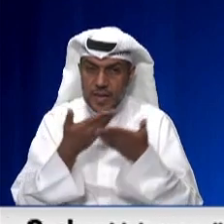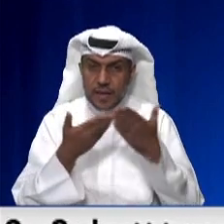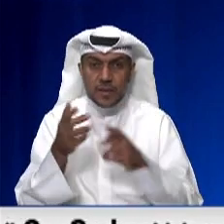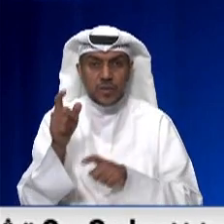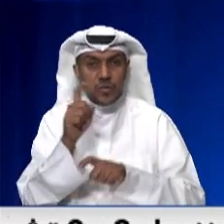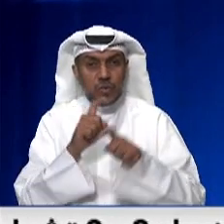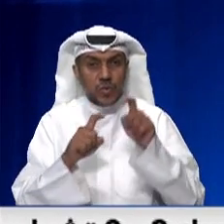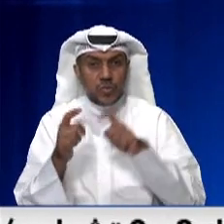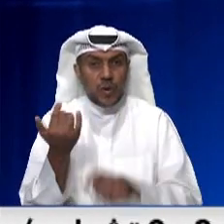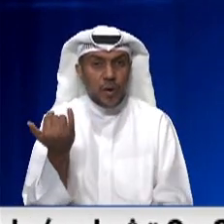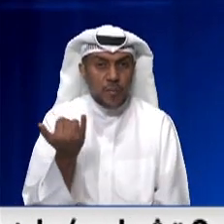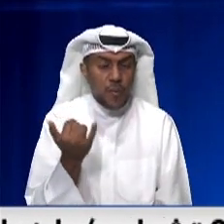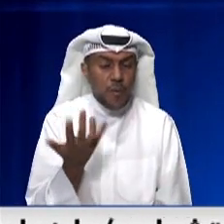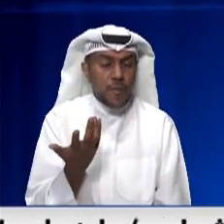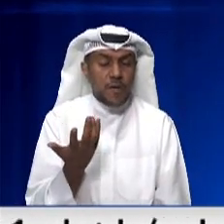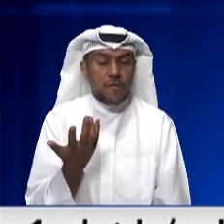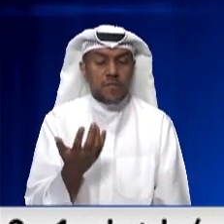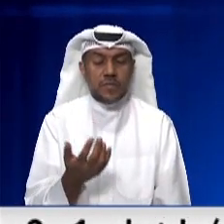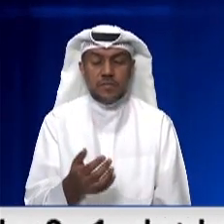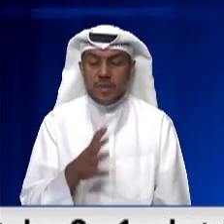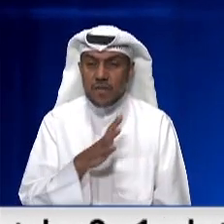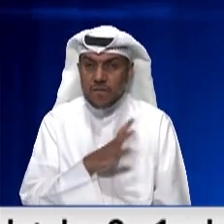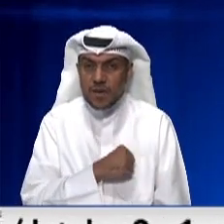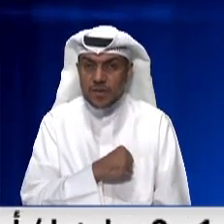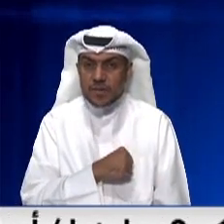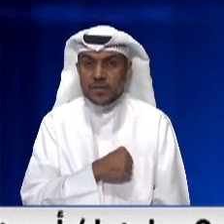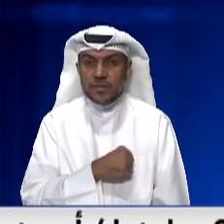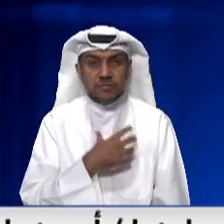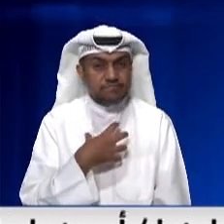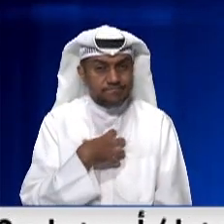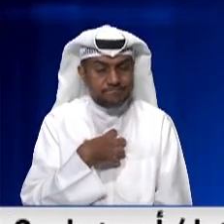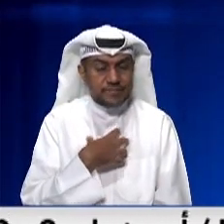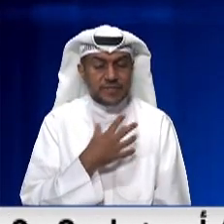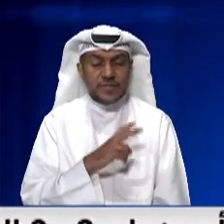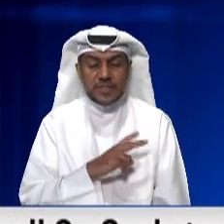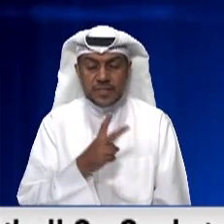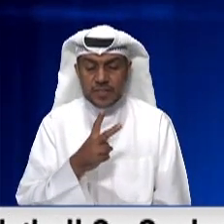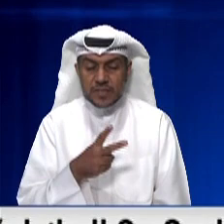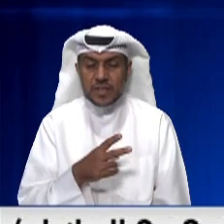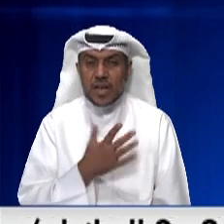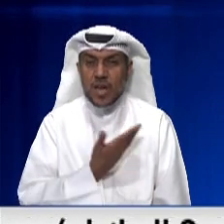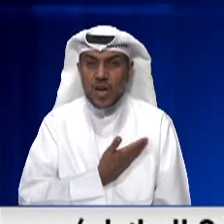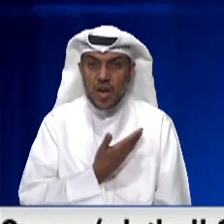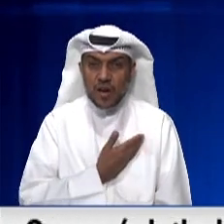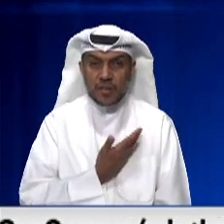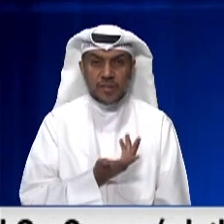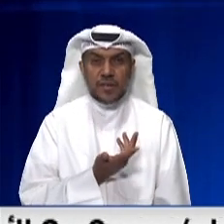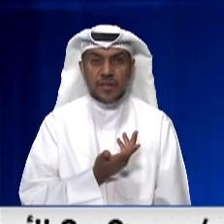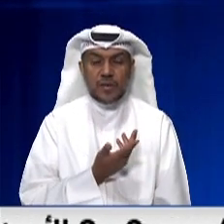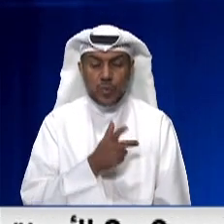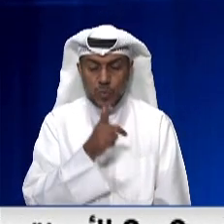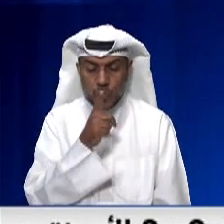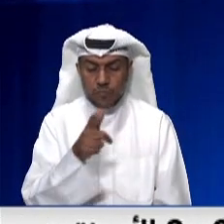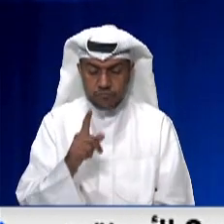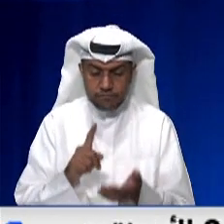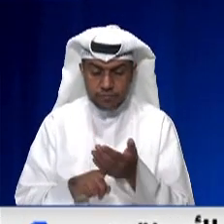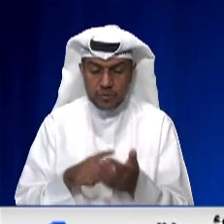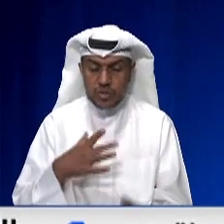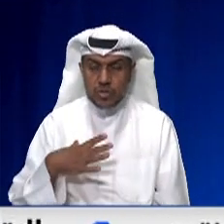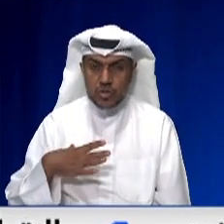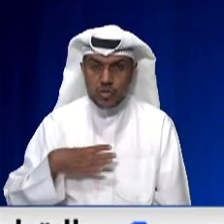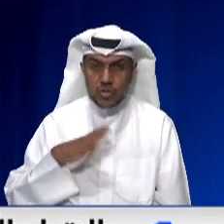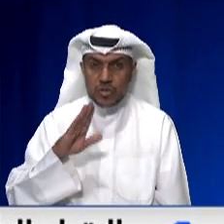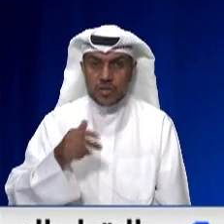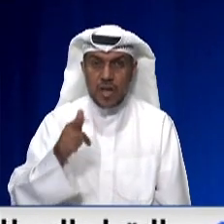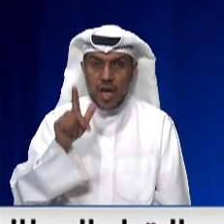تطورات الأوضاع المأساوية في الأراضي الفلسطينية المحتلة وقطاع غزة. وأكد الشيخ سالم عبد الله